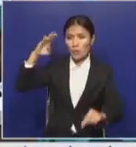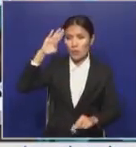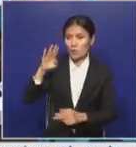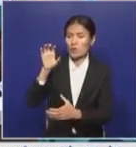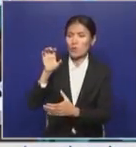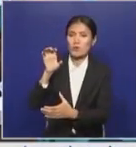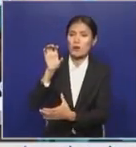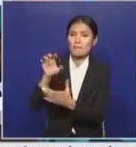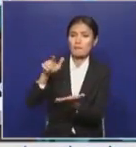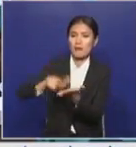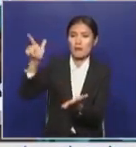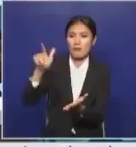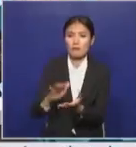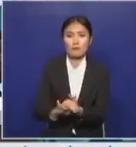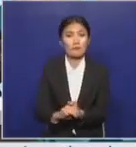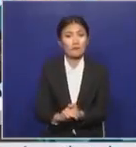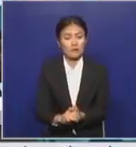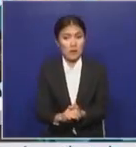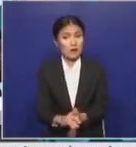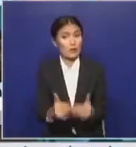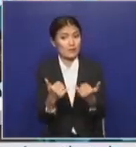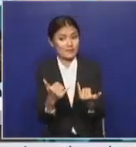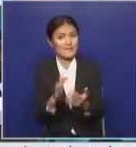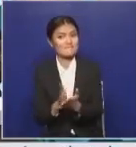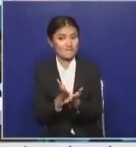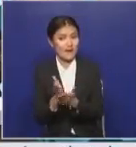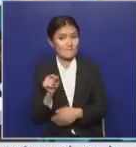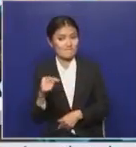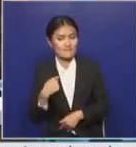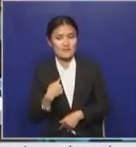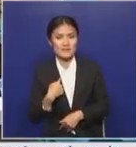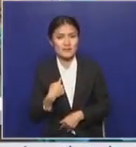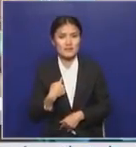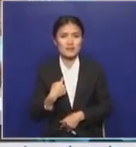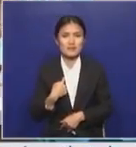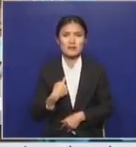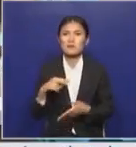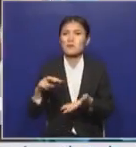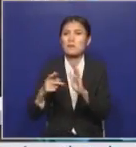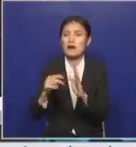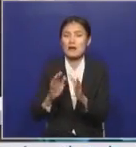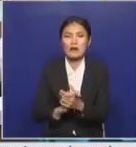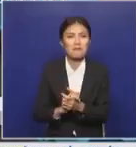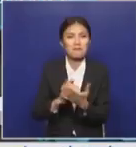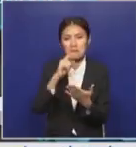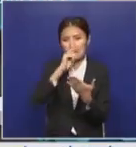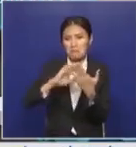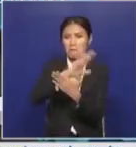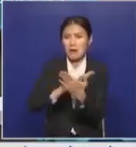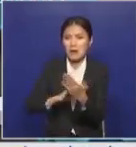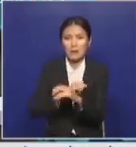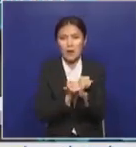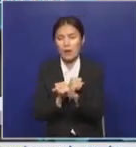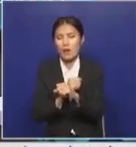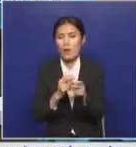ไฟล์ที่จะปกป้องประเทศชาติอันออนแอร์ลงคะแล้วก็จะลบ